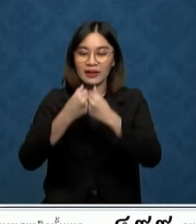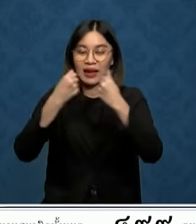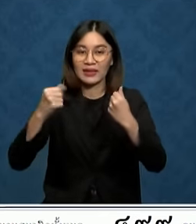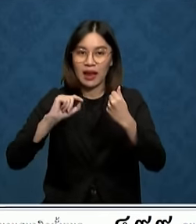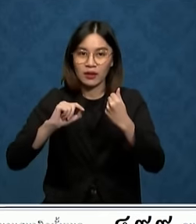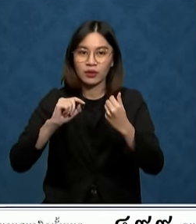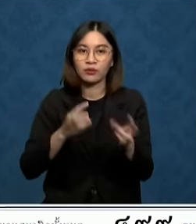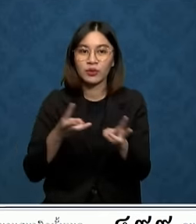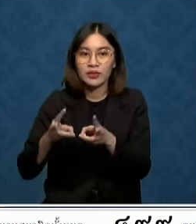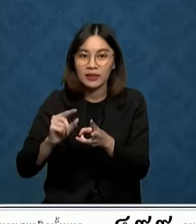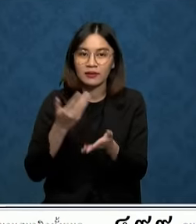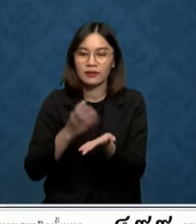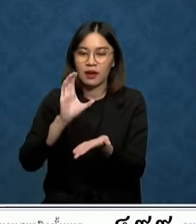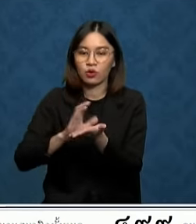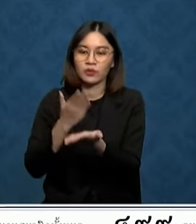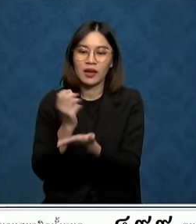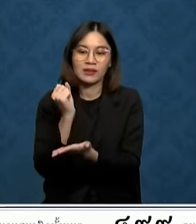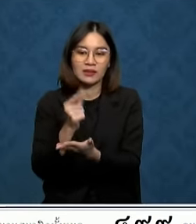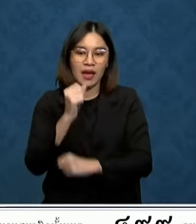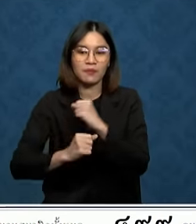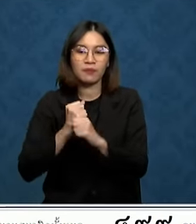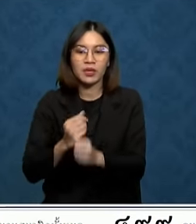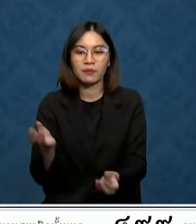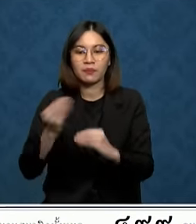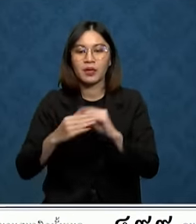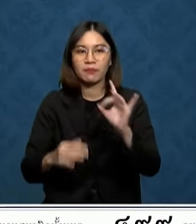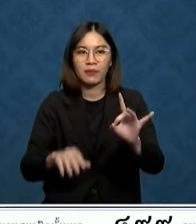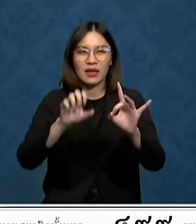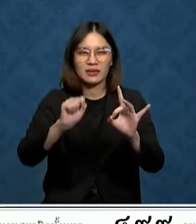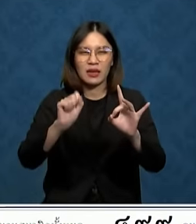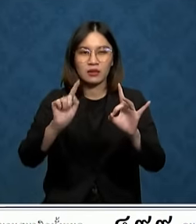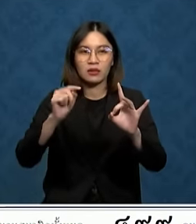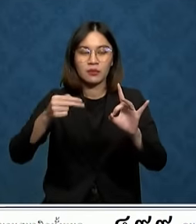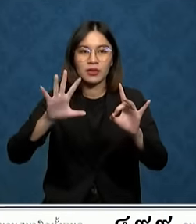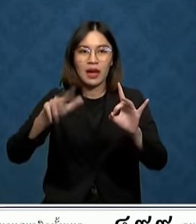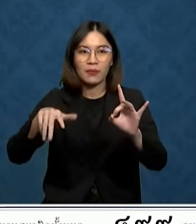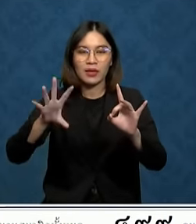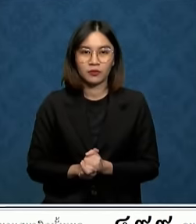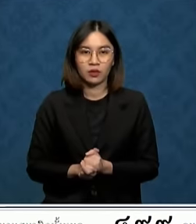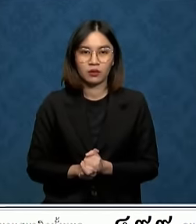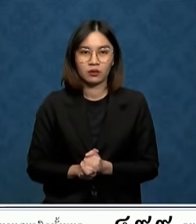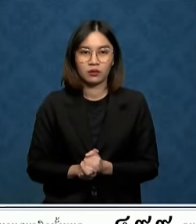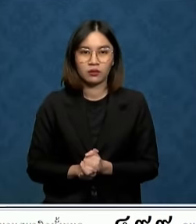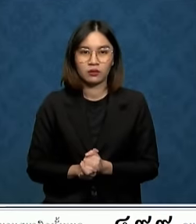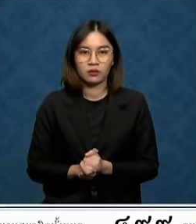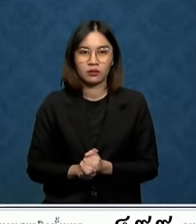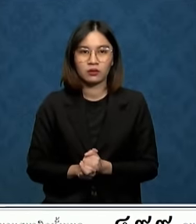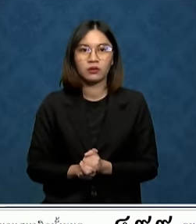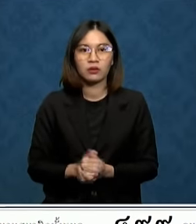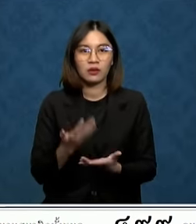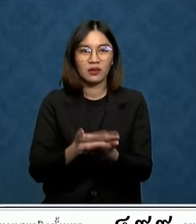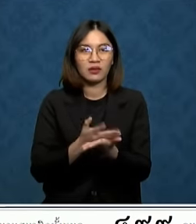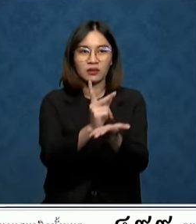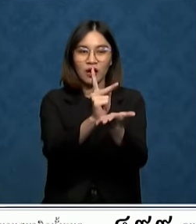กันกู้โดยการขยายงบประมาณรายจ่ายประจำปีออกไปเป็น8156ล้านบาทแต่มันก็เป็นการ